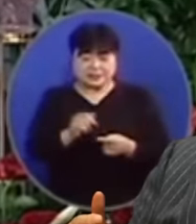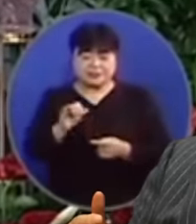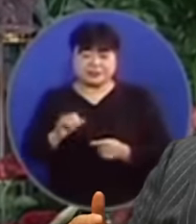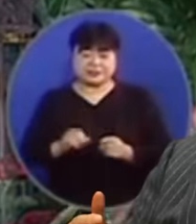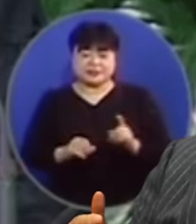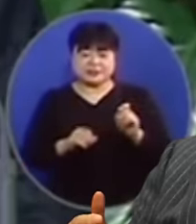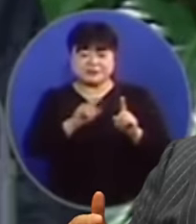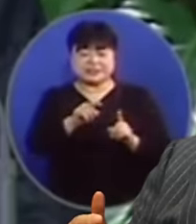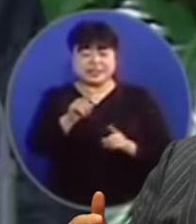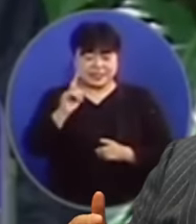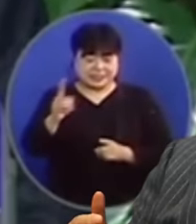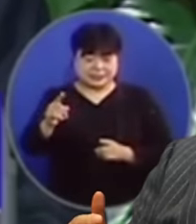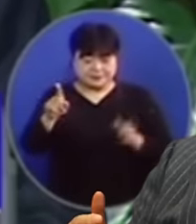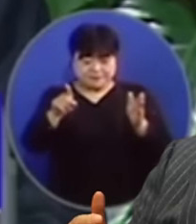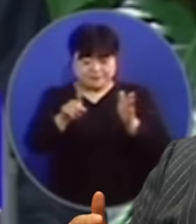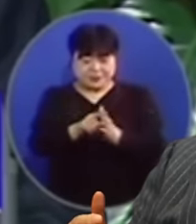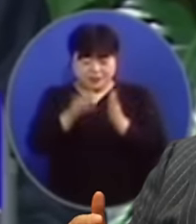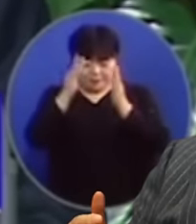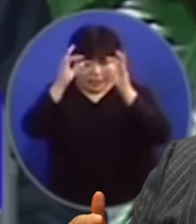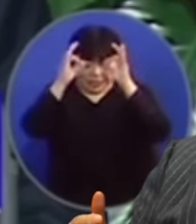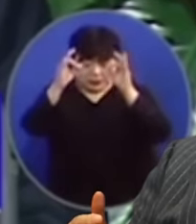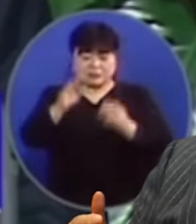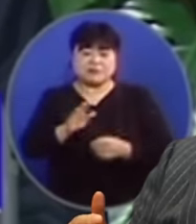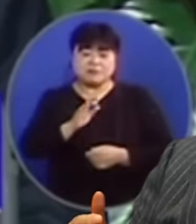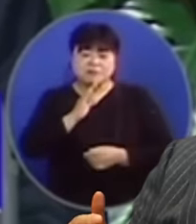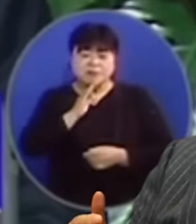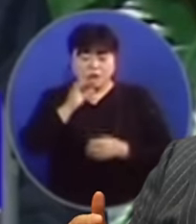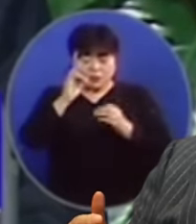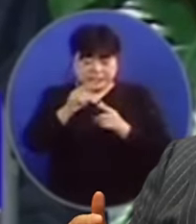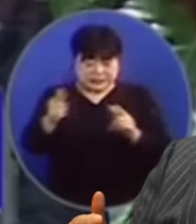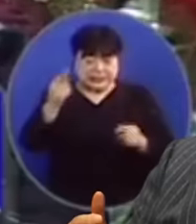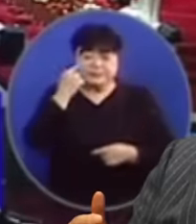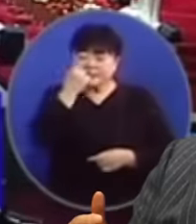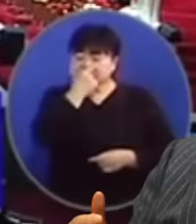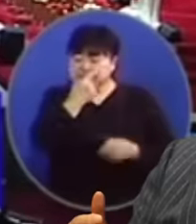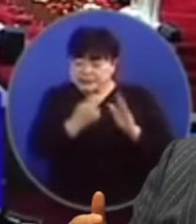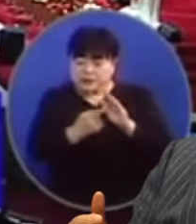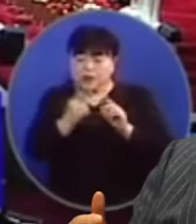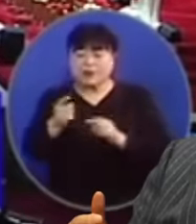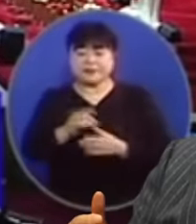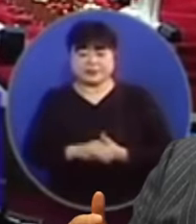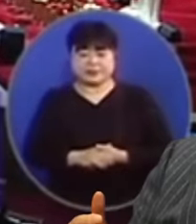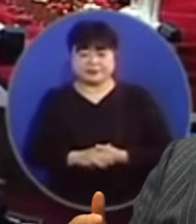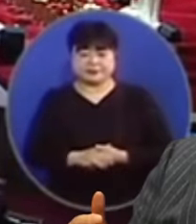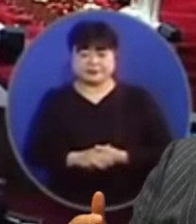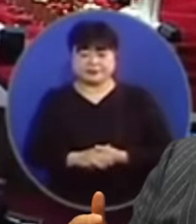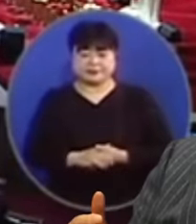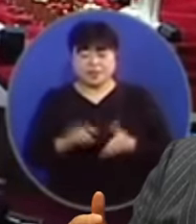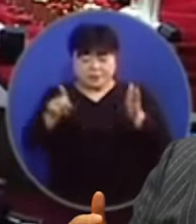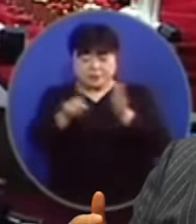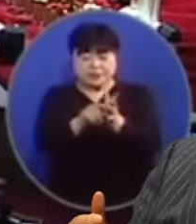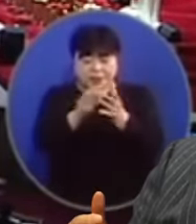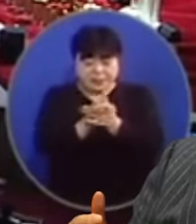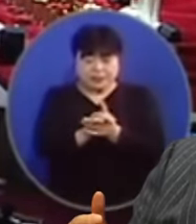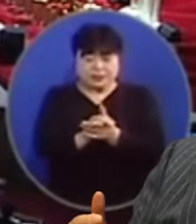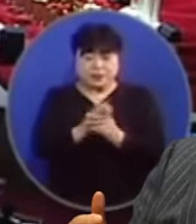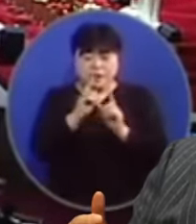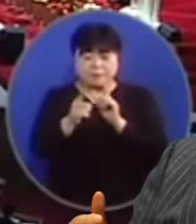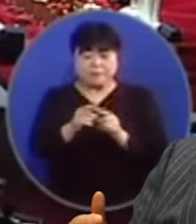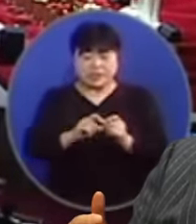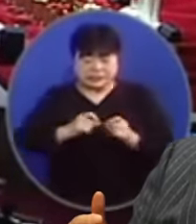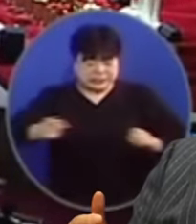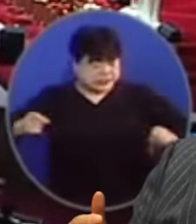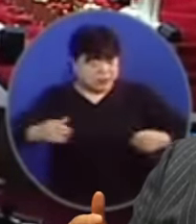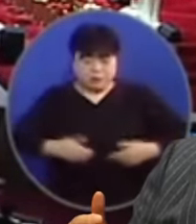11장 1절에 믿음은 바라는 것들의 실상이요 보이지 못하는 것의 증거라고 말한 것처럼 믿음의 기도는 말을 길게 할